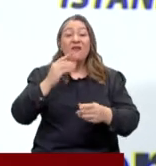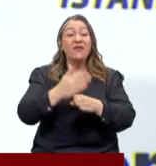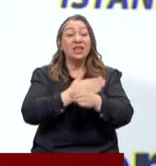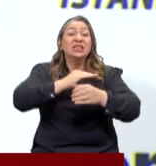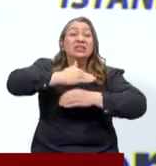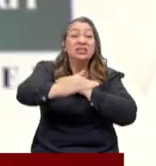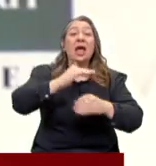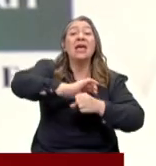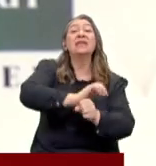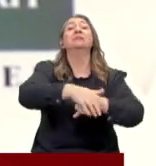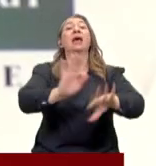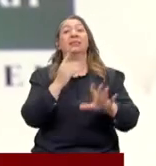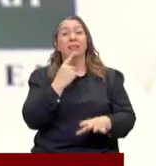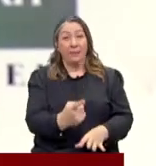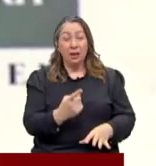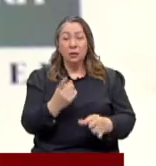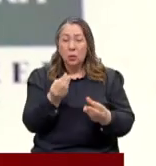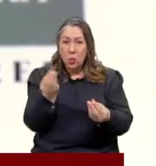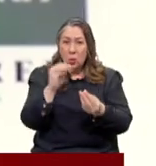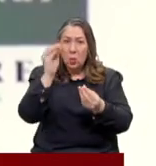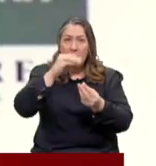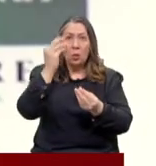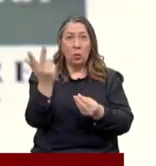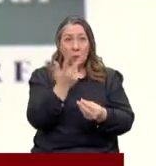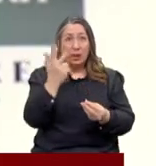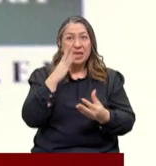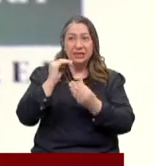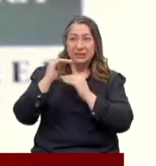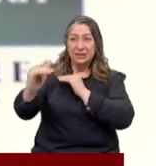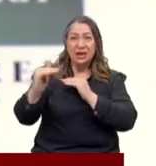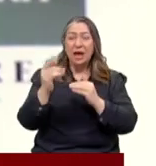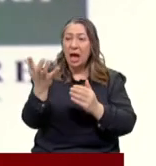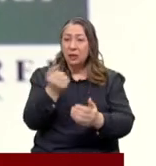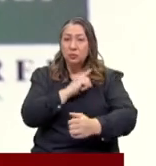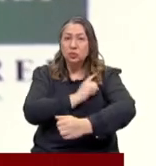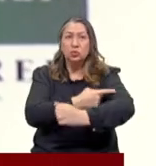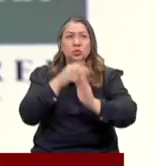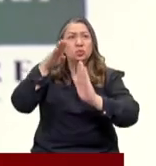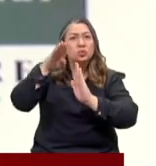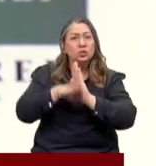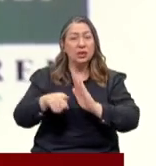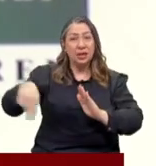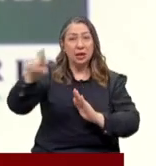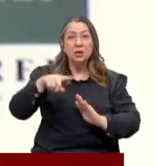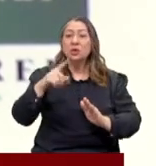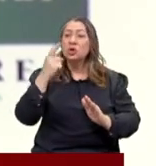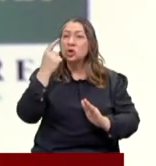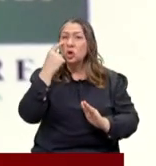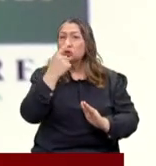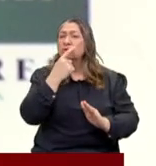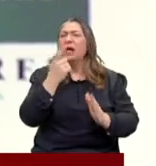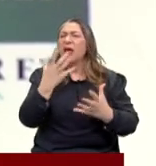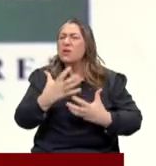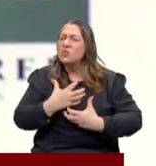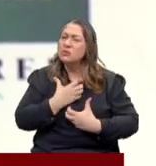ezmeyen devlet demektir. Fahiş fiyat artışlarıyla İnsanımızın alım gücünü düşürenlerin de gözlerinin